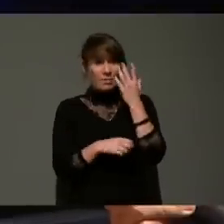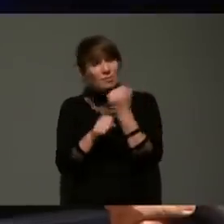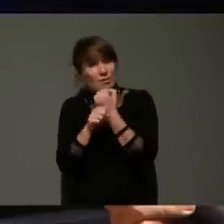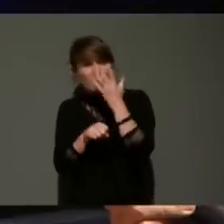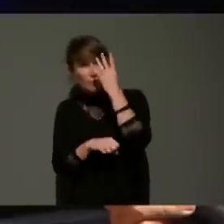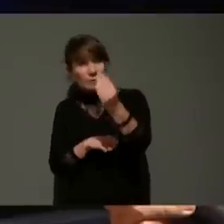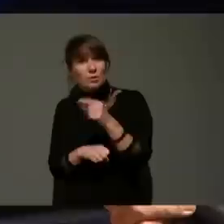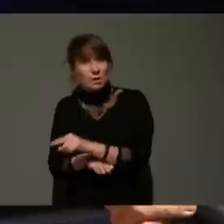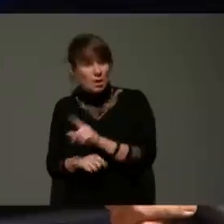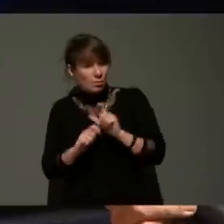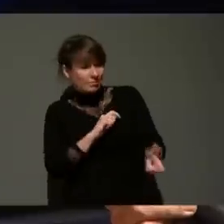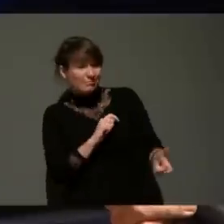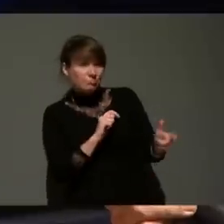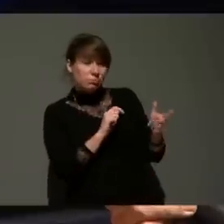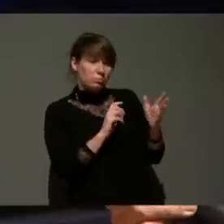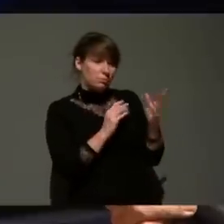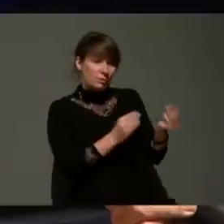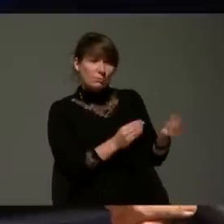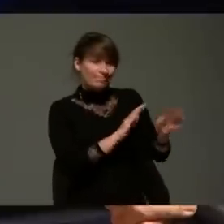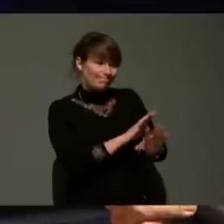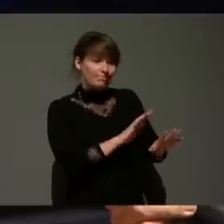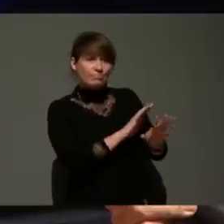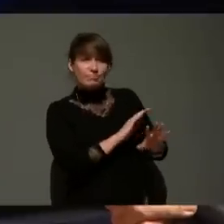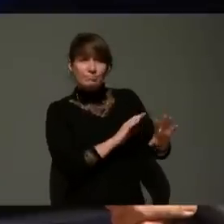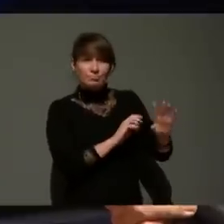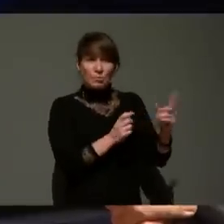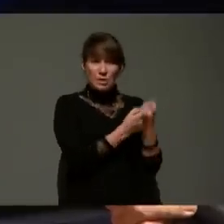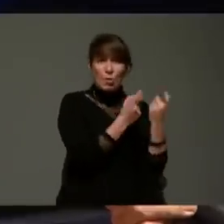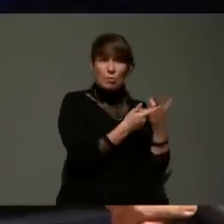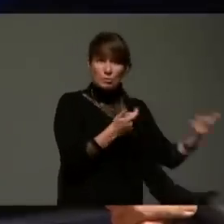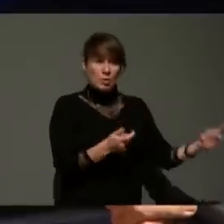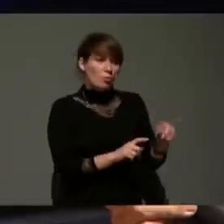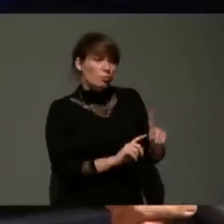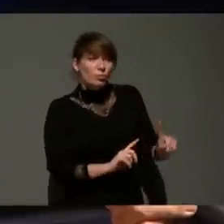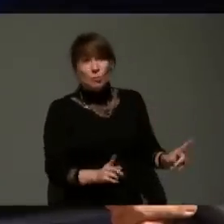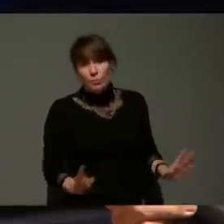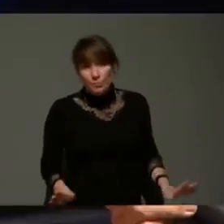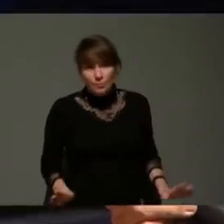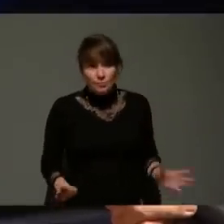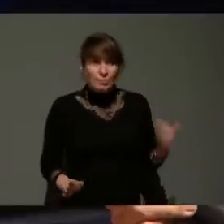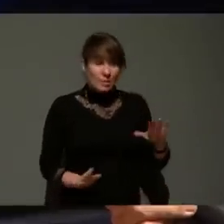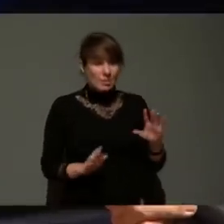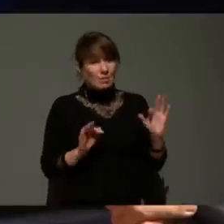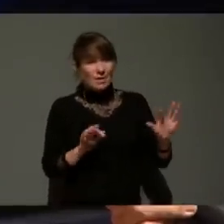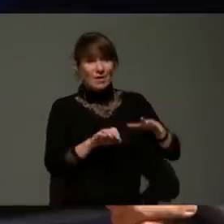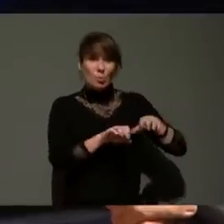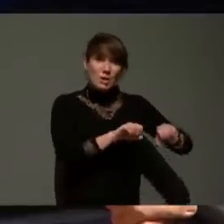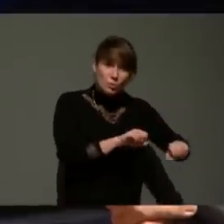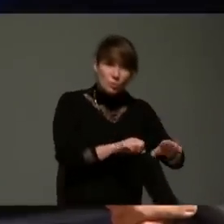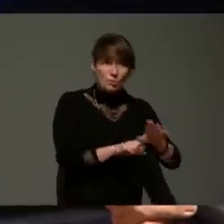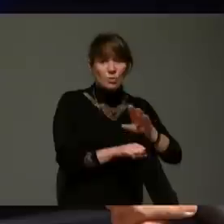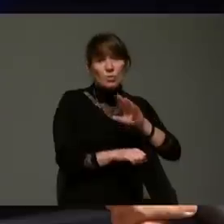entraînement, je te dirais que non. C'est sûr qu'en termes de récupération, c'était moins